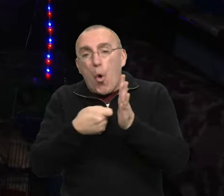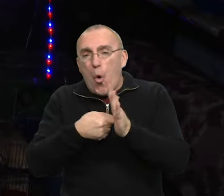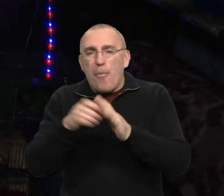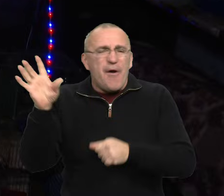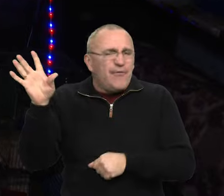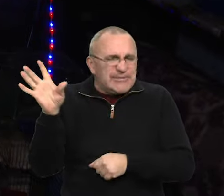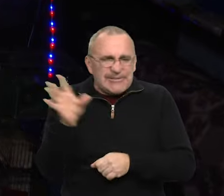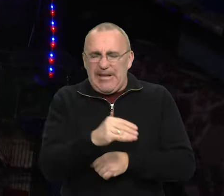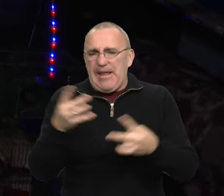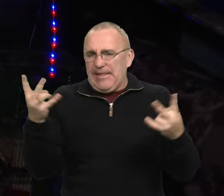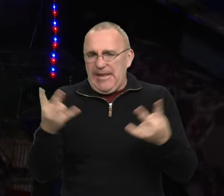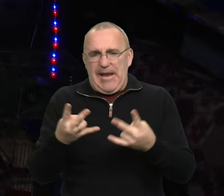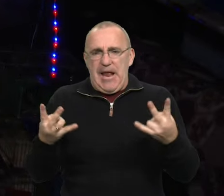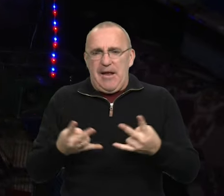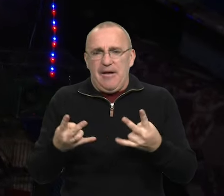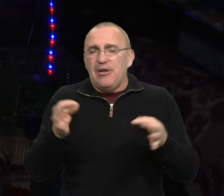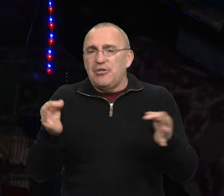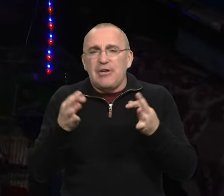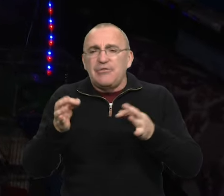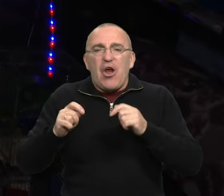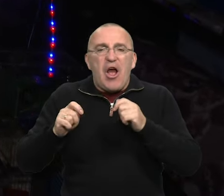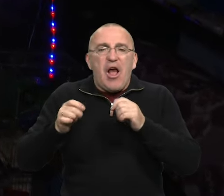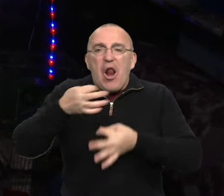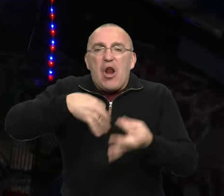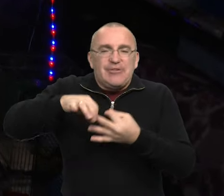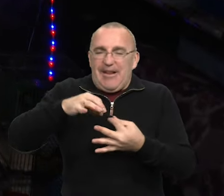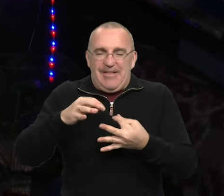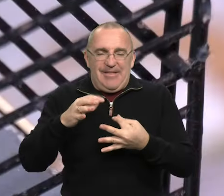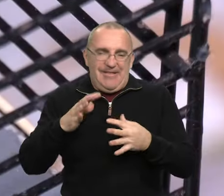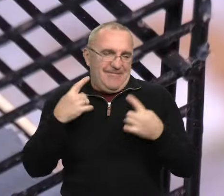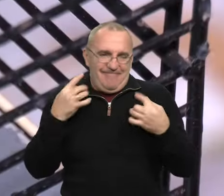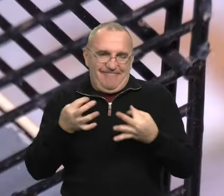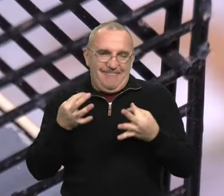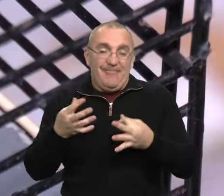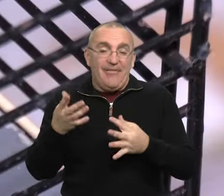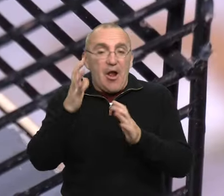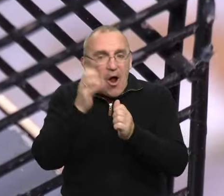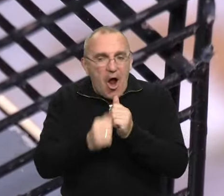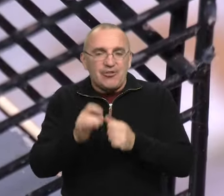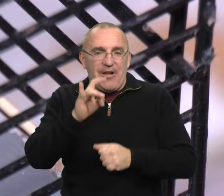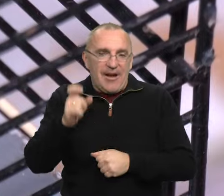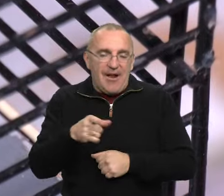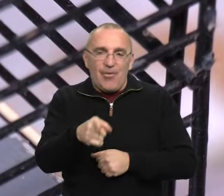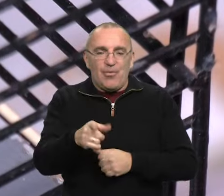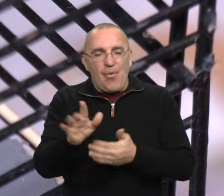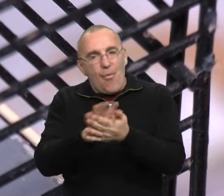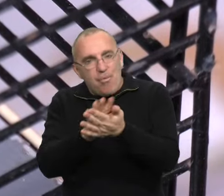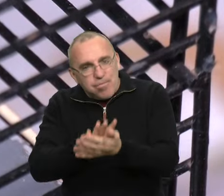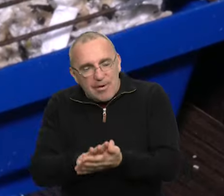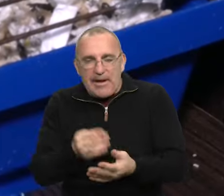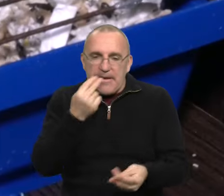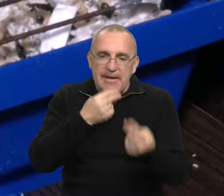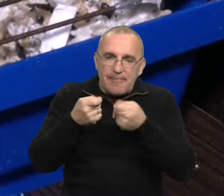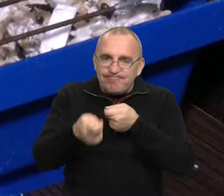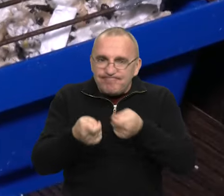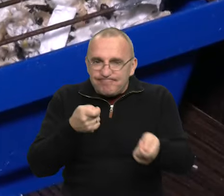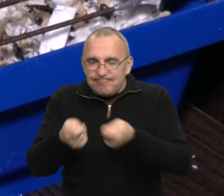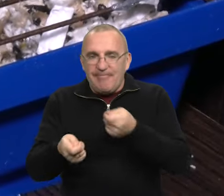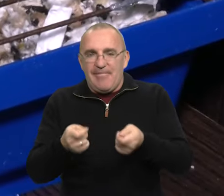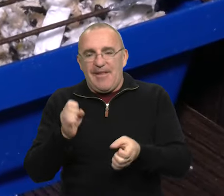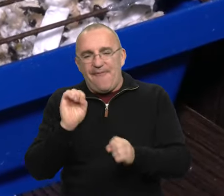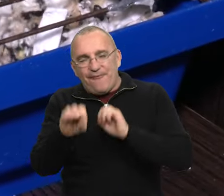все треба треба все нічого зайвого не буде тому що вони кажний раз у них убирається їдяться Ну то есть